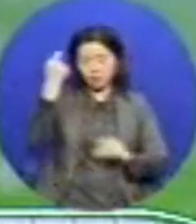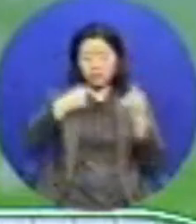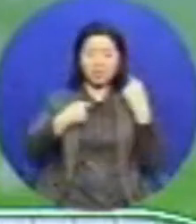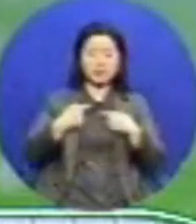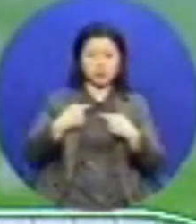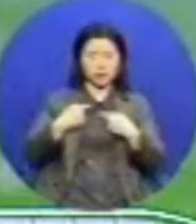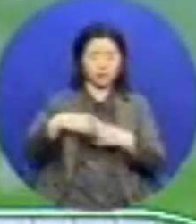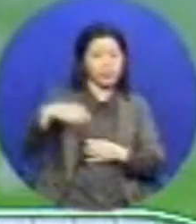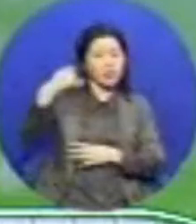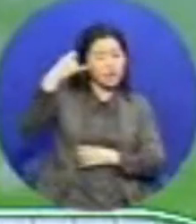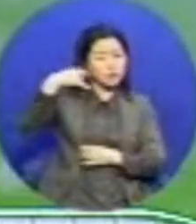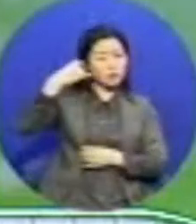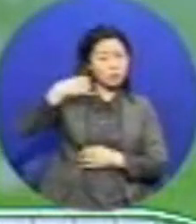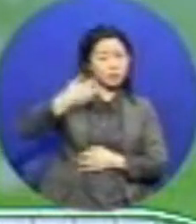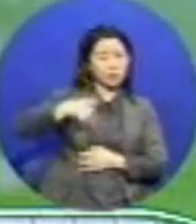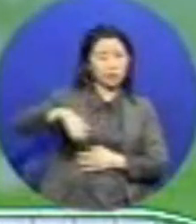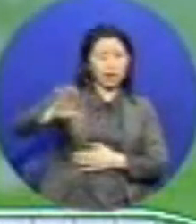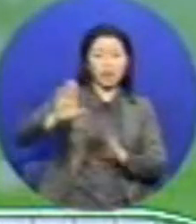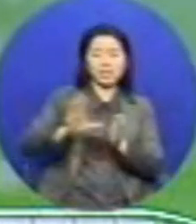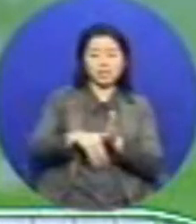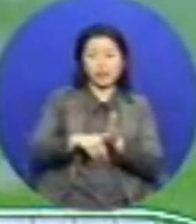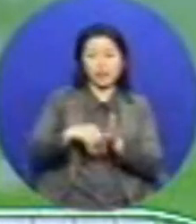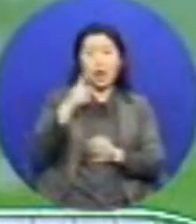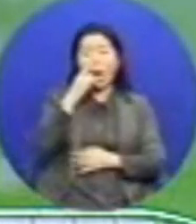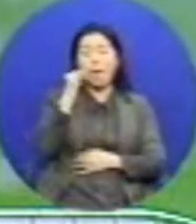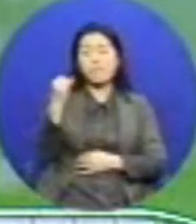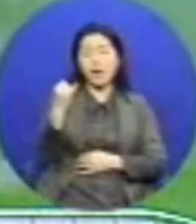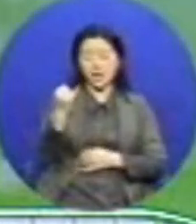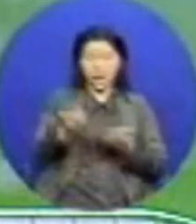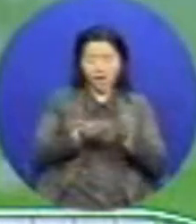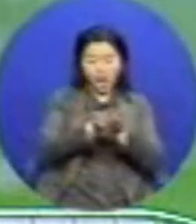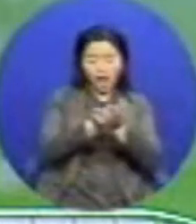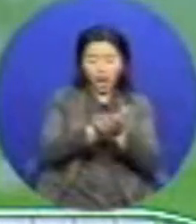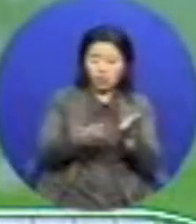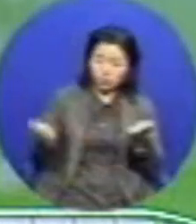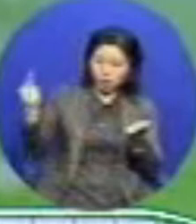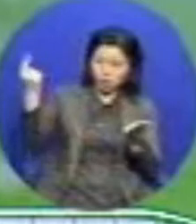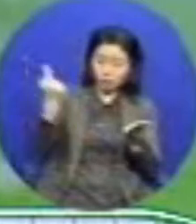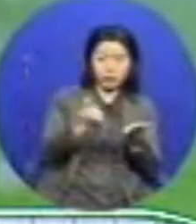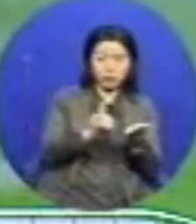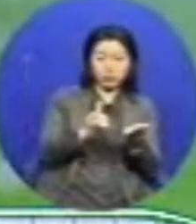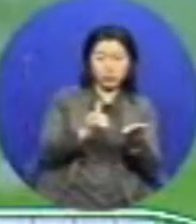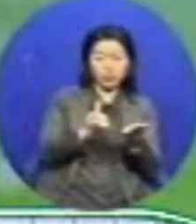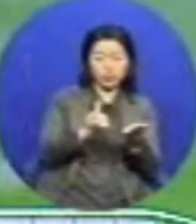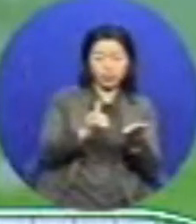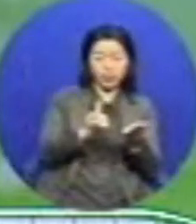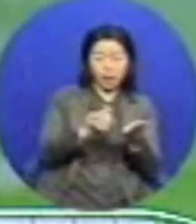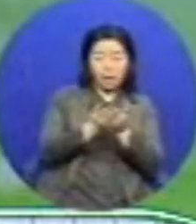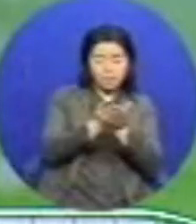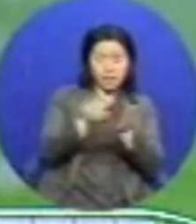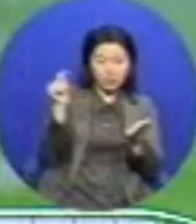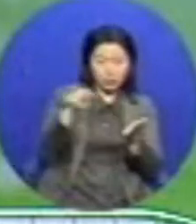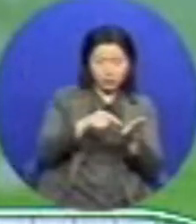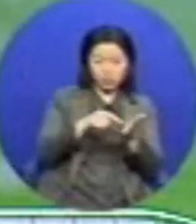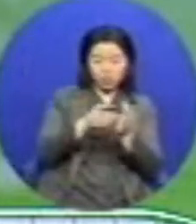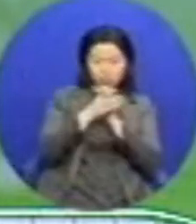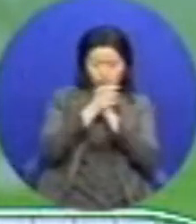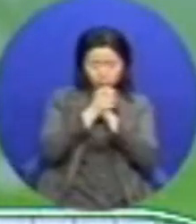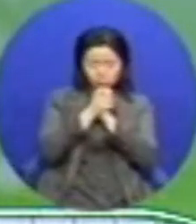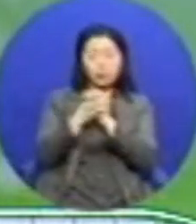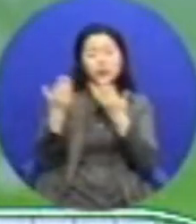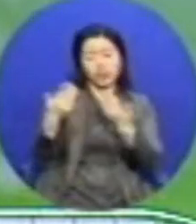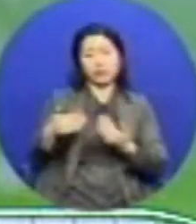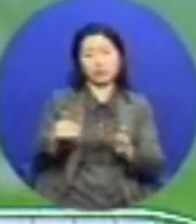중국으로 떠날 때 어머니가 1부 에 와서 떠나는 베트 베 들어와서 선실에서 기도를 해주셨습니다